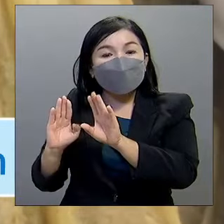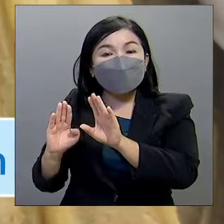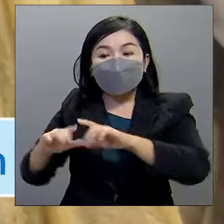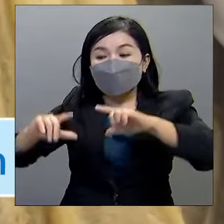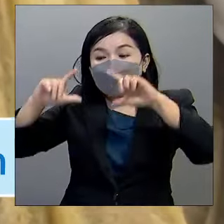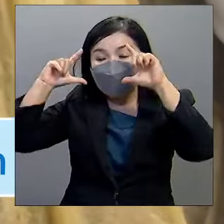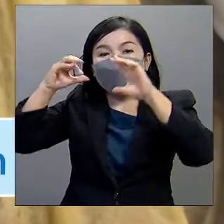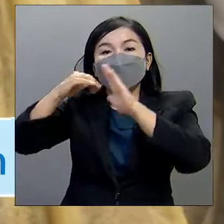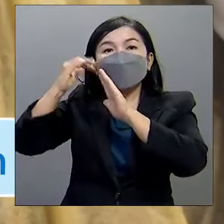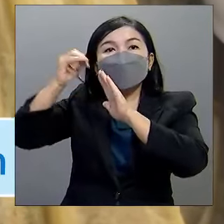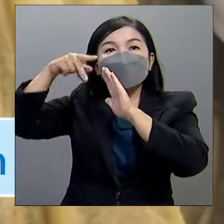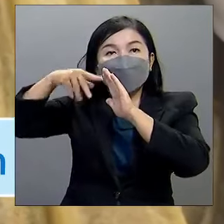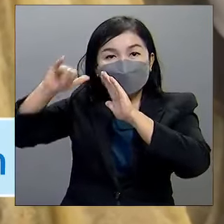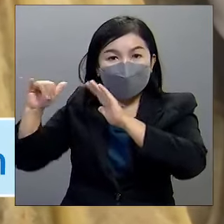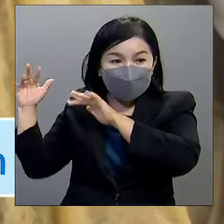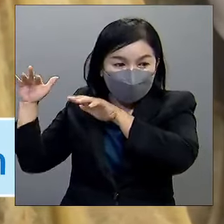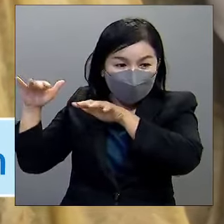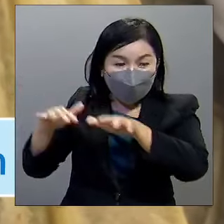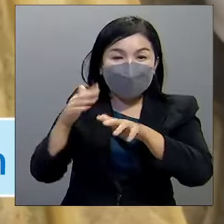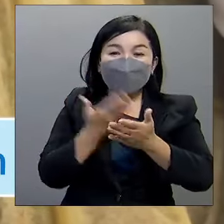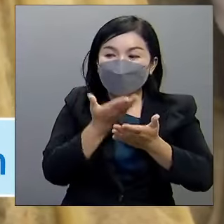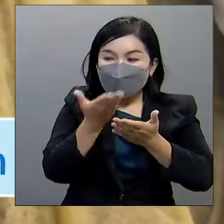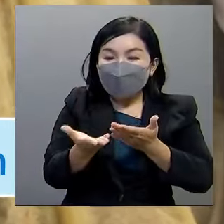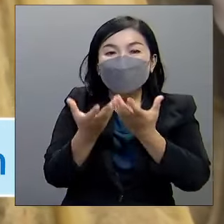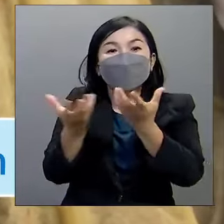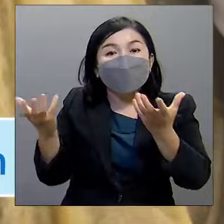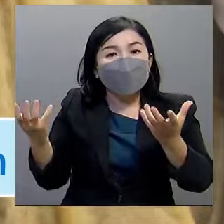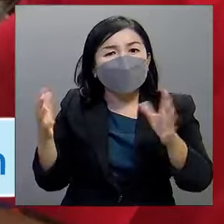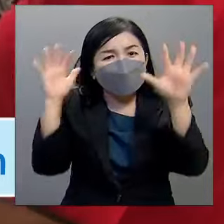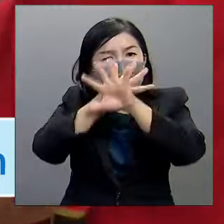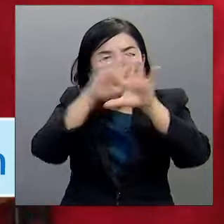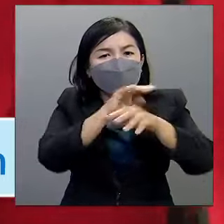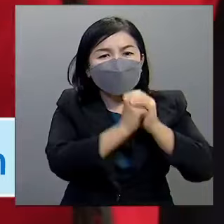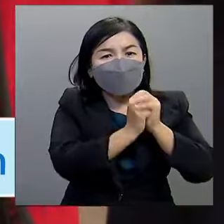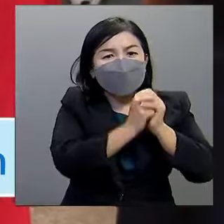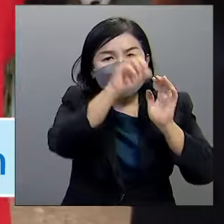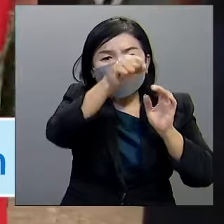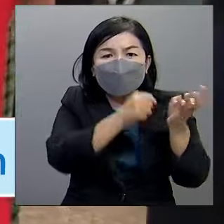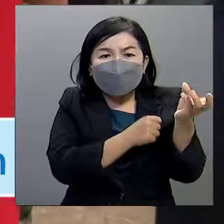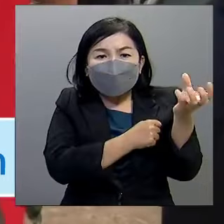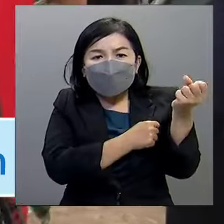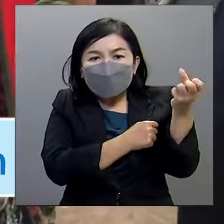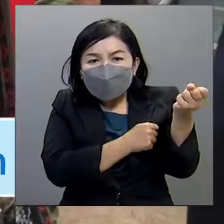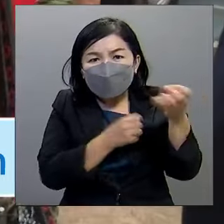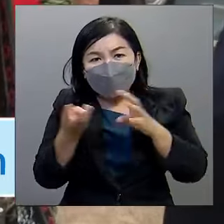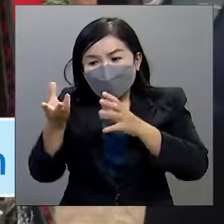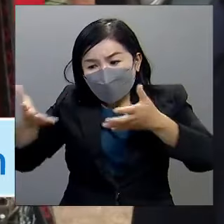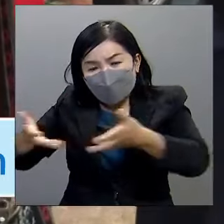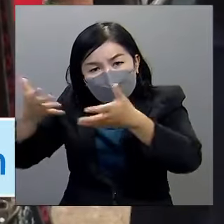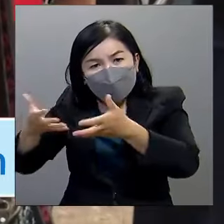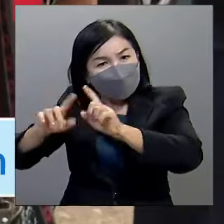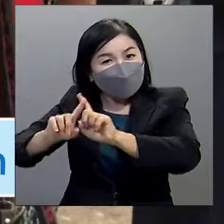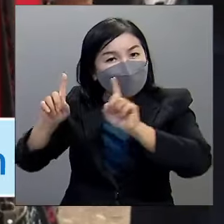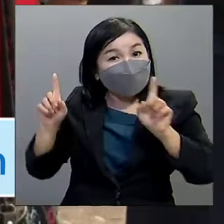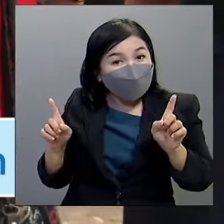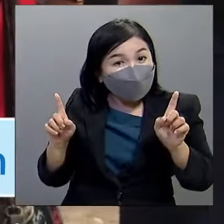ดพะเยาแล้วมีผู้คนเดินทางมาอุดหนุนกันอย่างต่อเนื่องค่ะ เหมือนบ้าจ่างเลยเนาะคล้ายๆเลยแต่ว่าเป็นข้าวผัดห่อใบบัวใช่ไหมข้าวห่อใบบัว ใช่แล้วก็ตัว